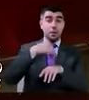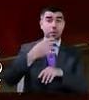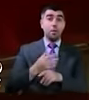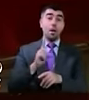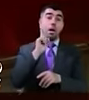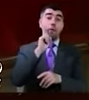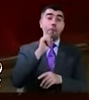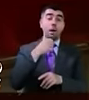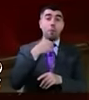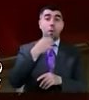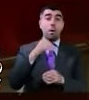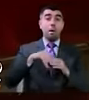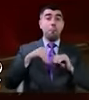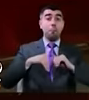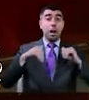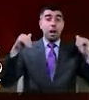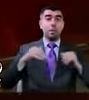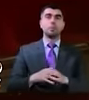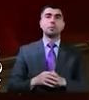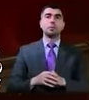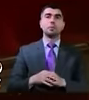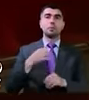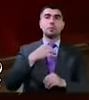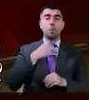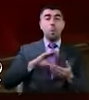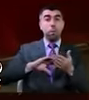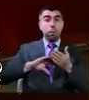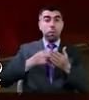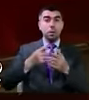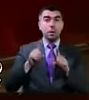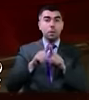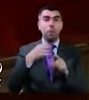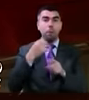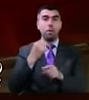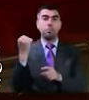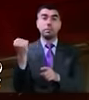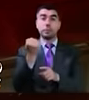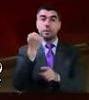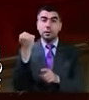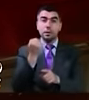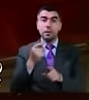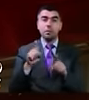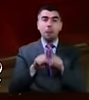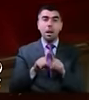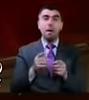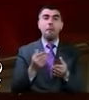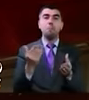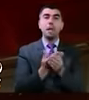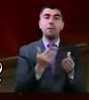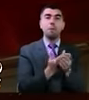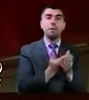وما تفضلت به هو أننا ونظرا للتأخر الحاصل في البت في كثير من